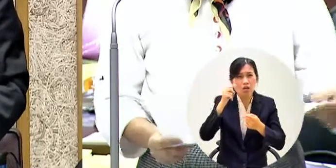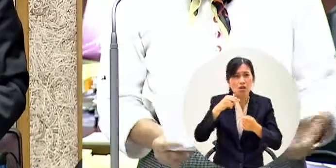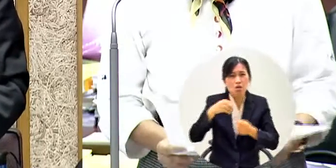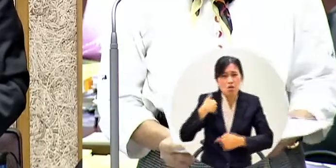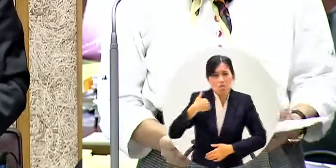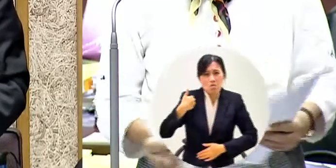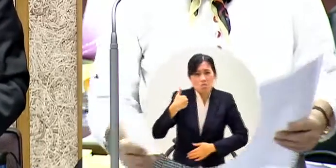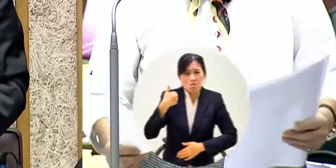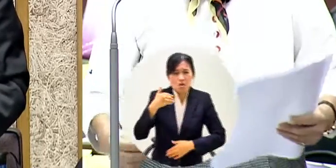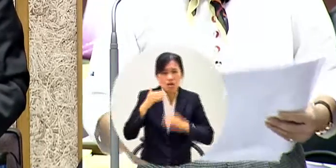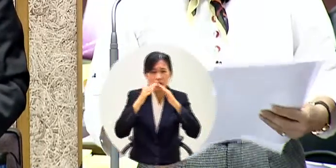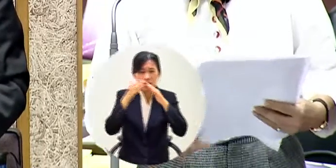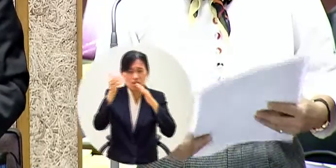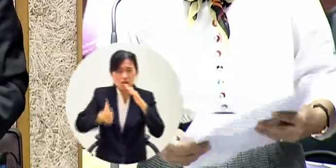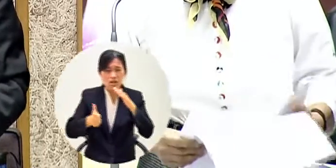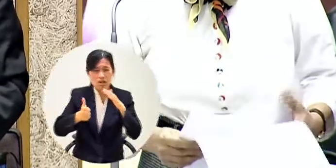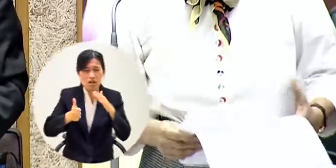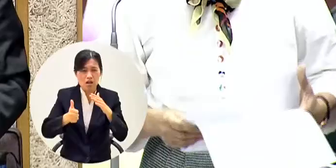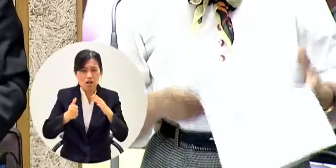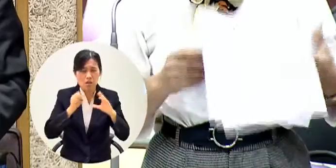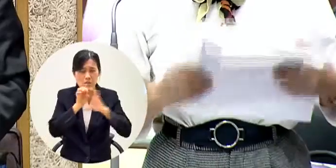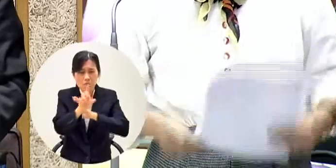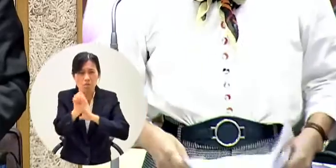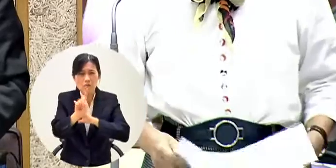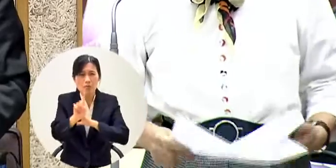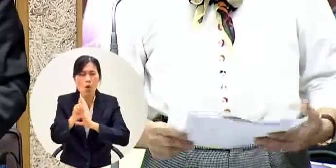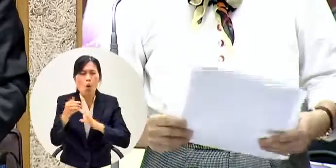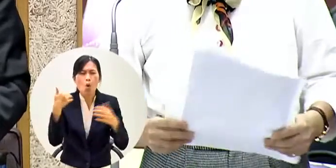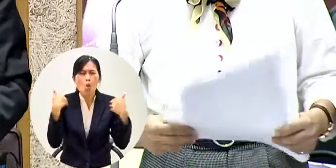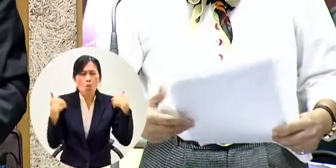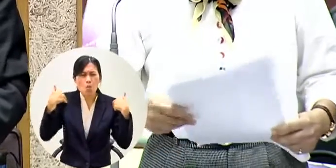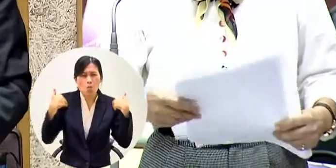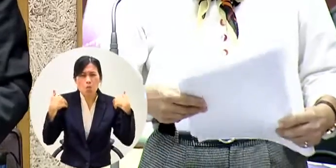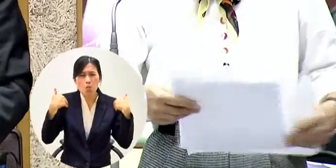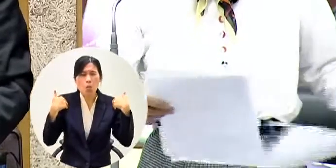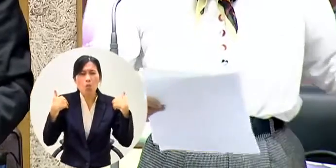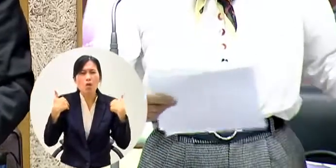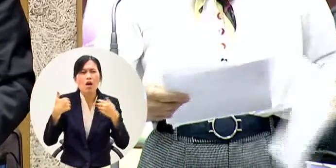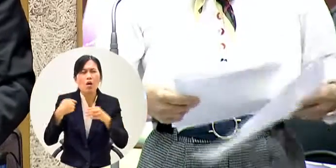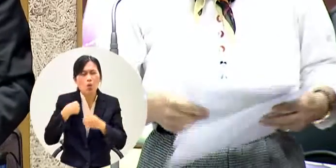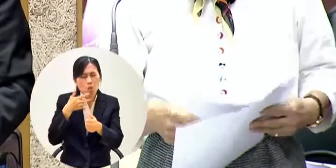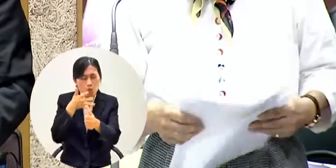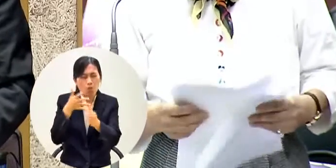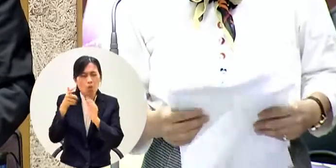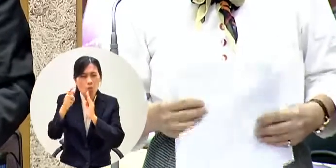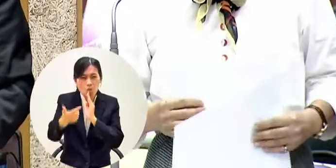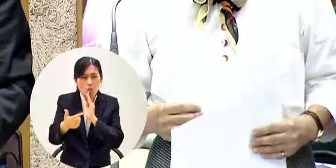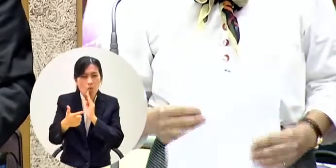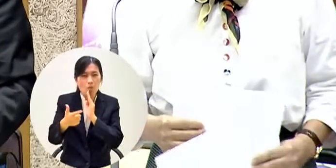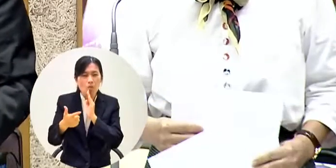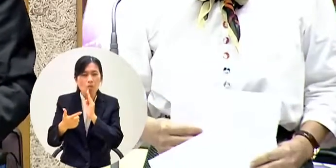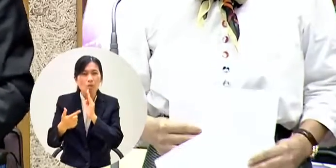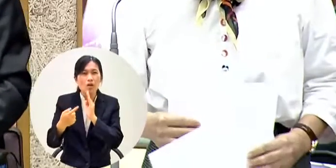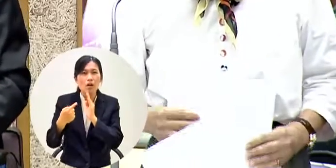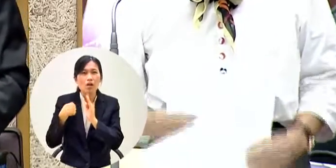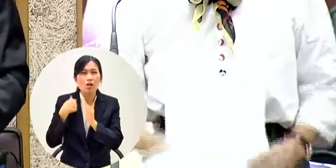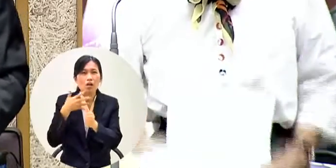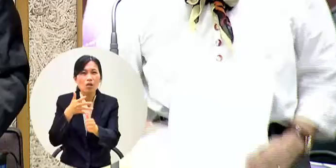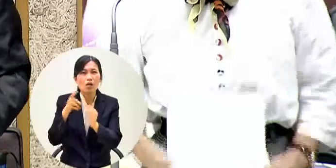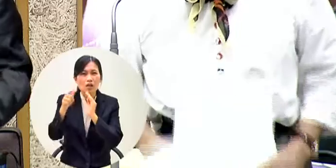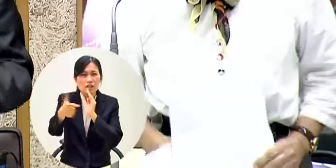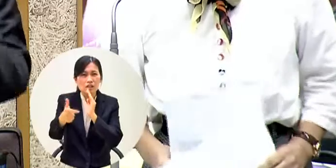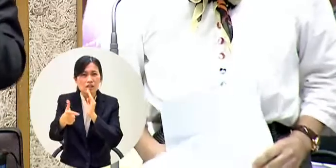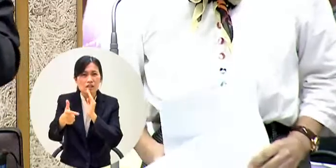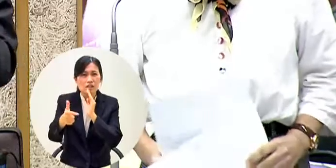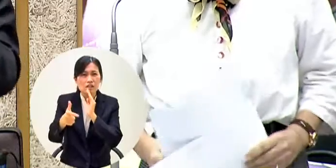什麼東西因為我忙於市政的這個業務是不是我沒有注意競選總PO是不是啊你